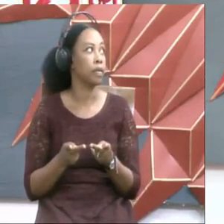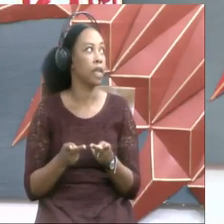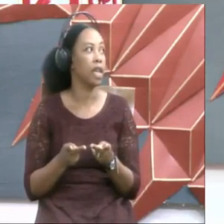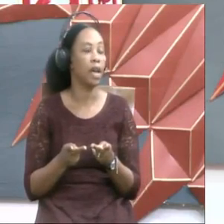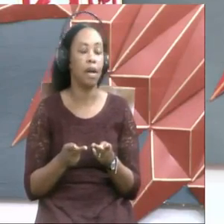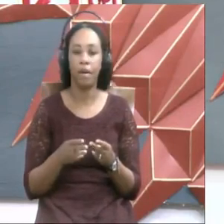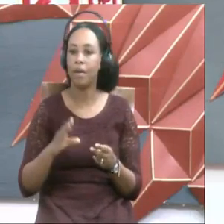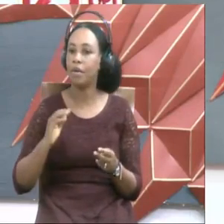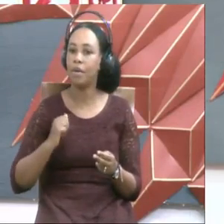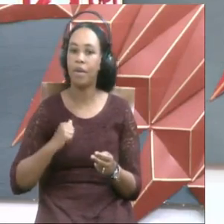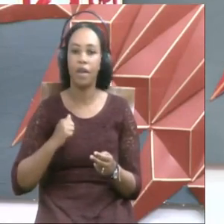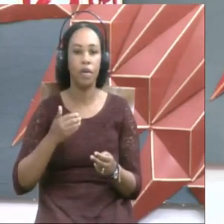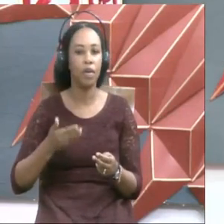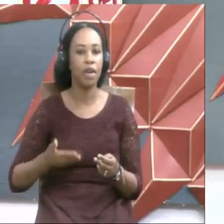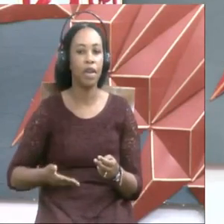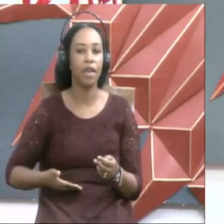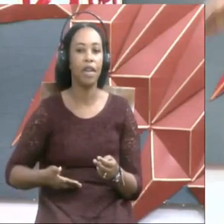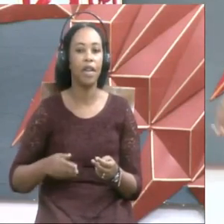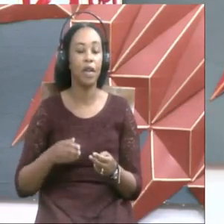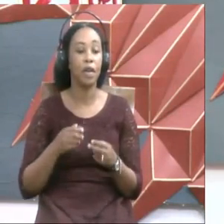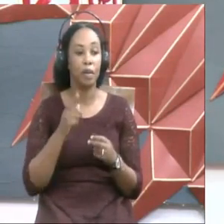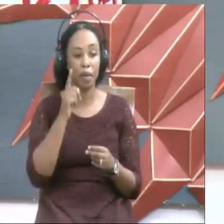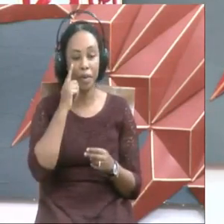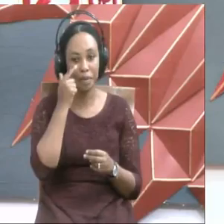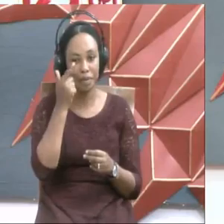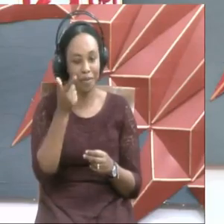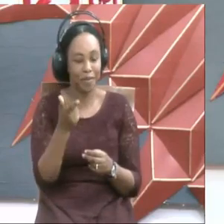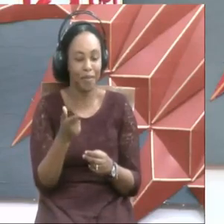Abadamu we bariribira undi mudamu